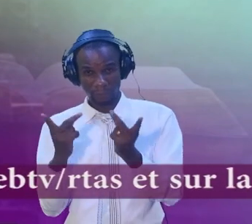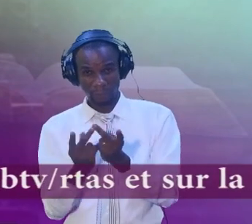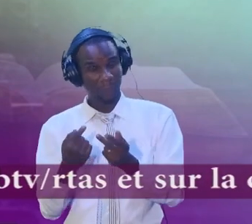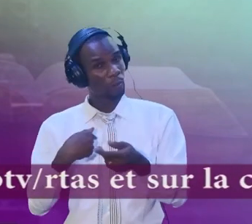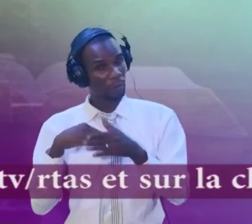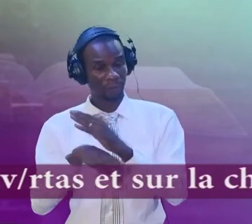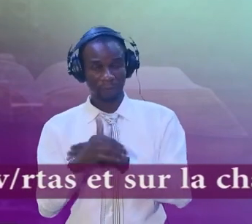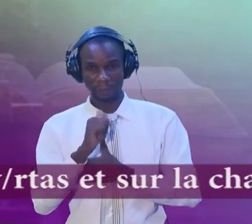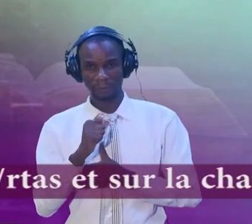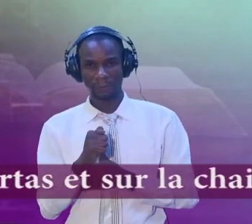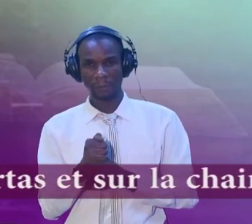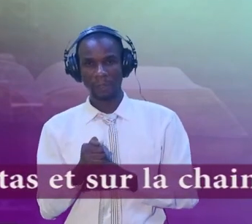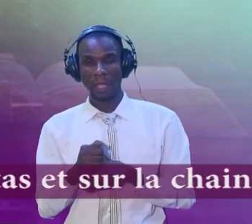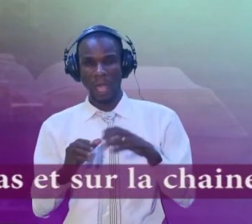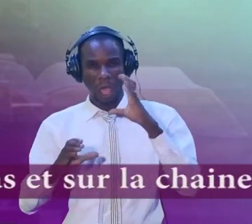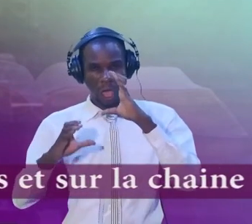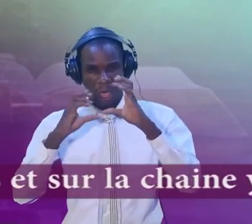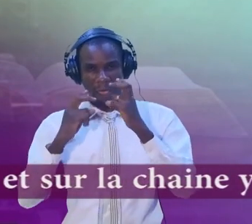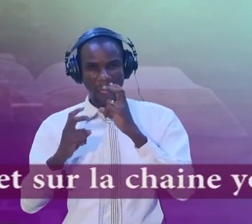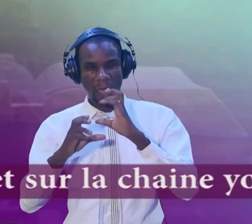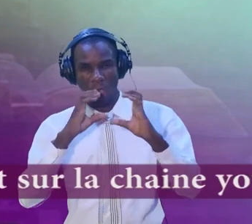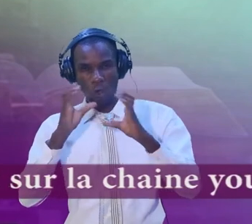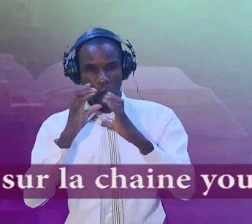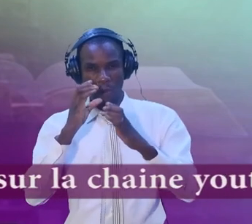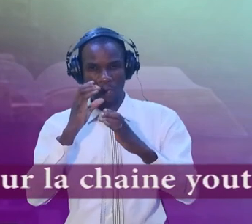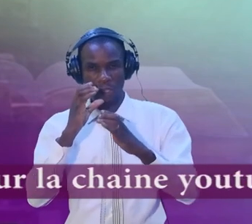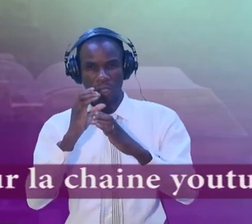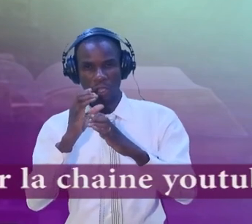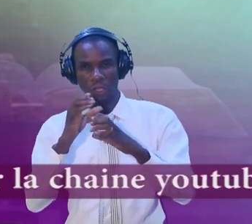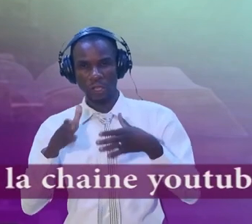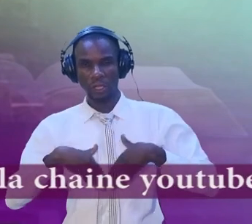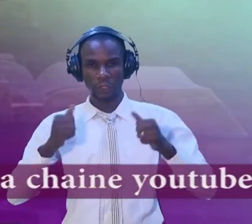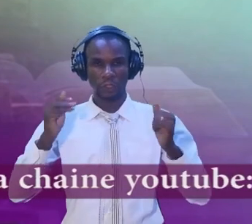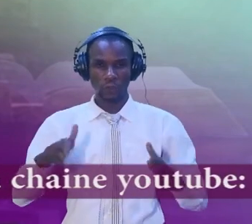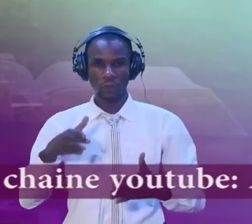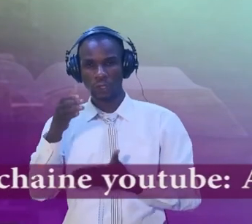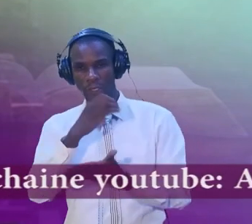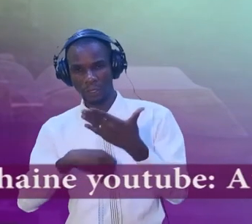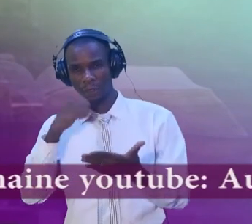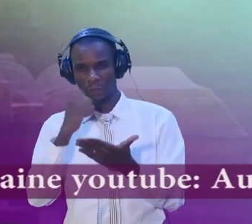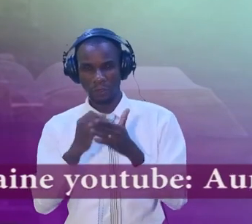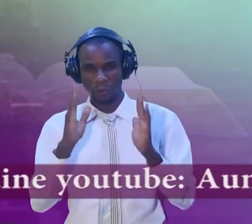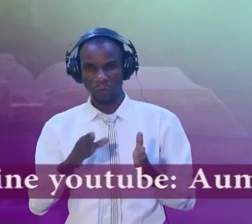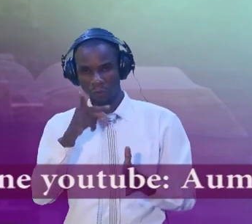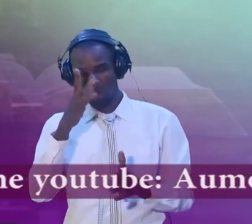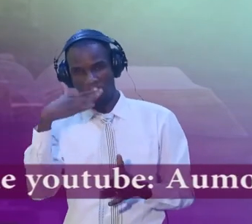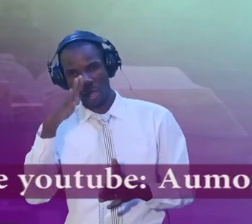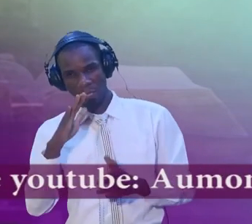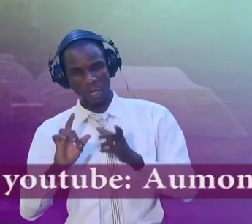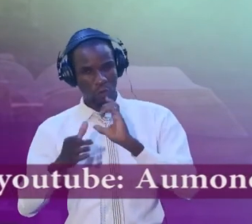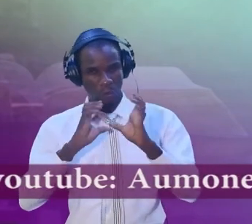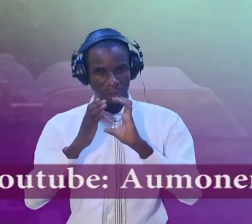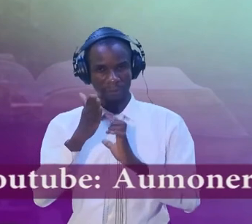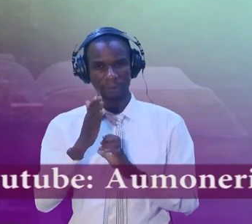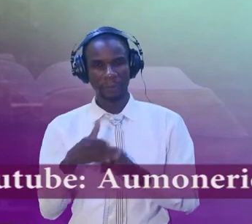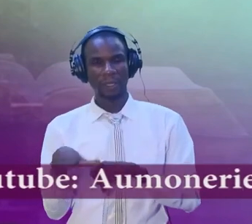zilizopita ulienda mahali pa hatari, kwamba ulienda kuongea na wachawi